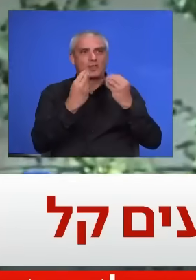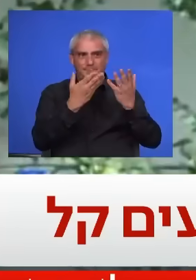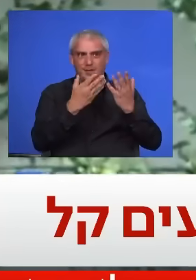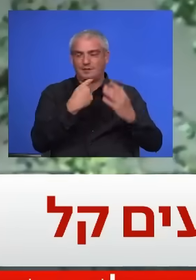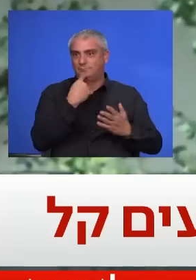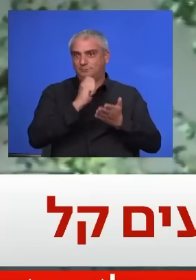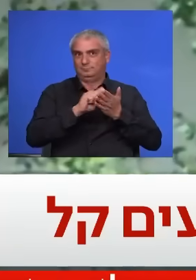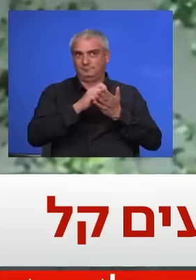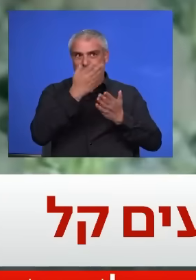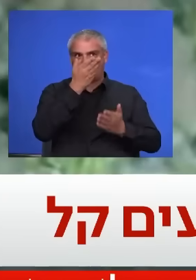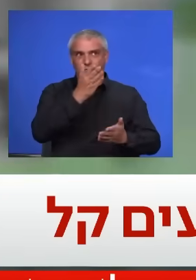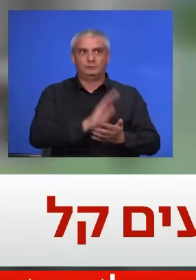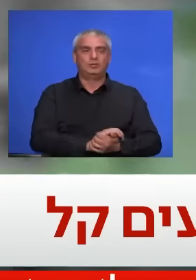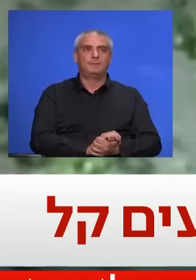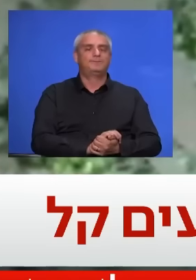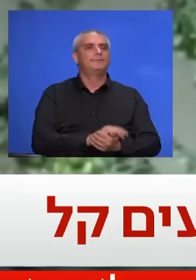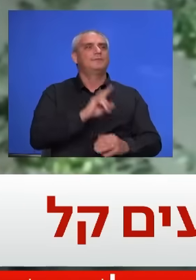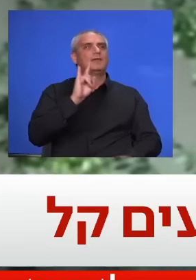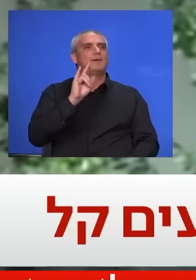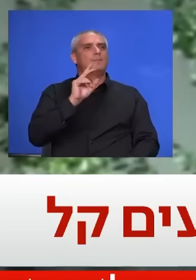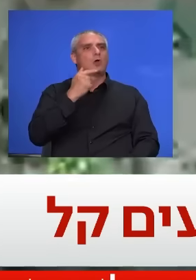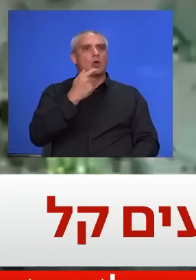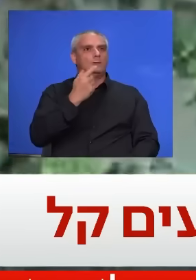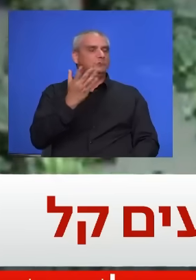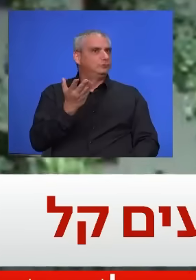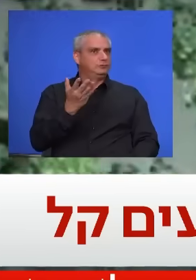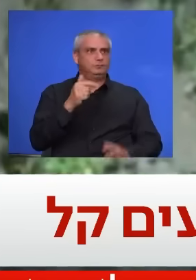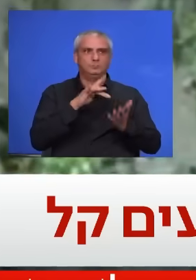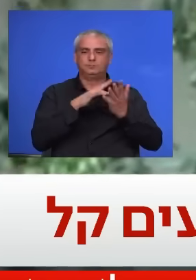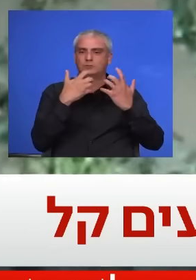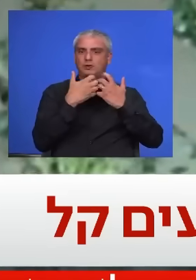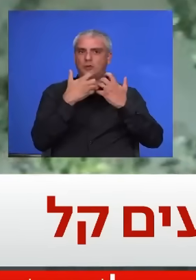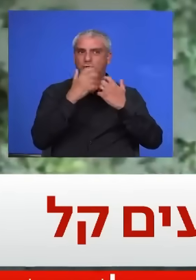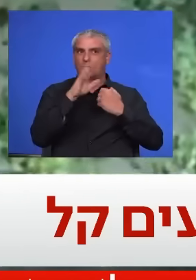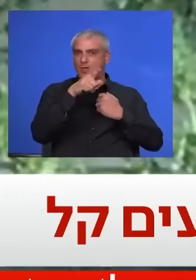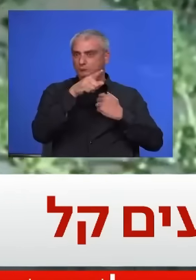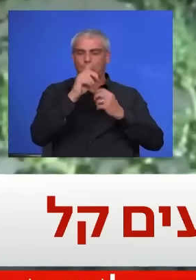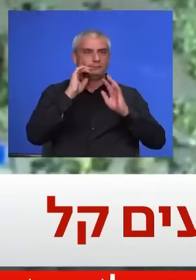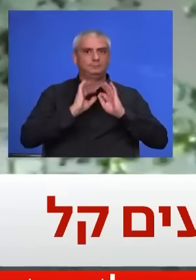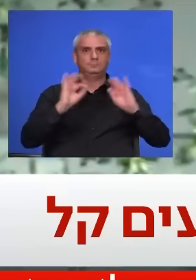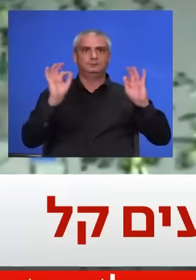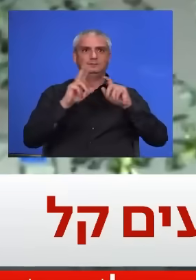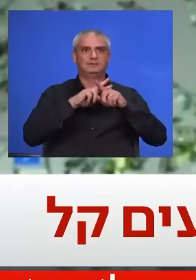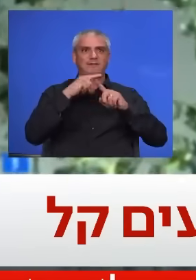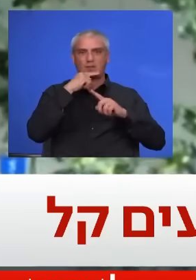משם. חיים גולדיץ', אנחנו אליך באשדוד, גם שם. אזעקות צבע אדום בדקות האחרונות.